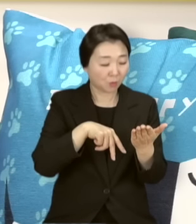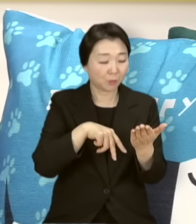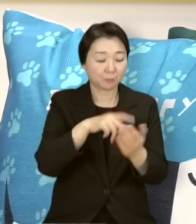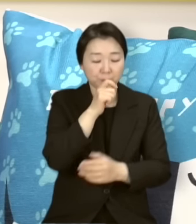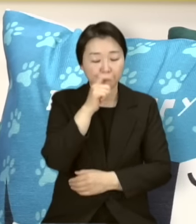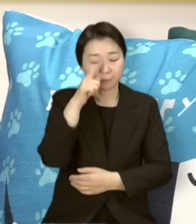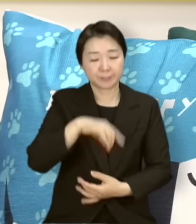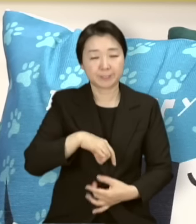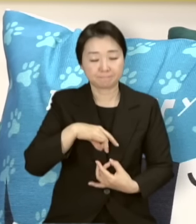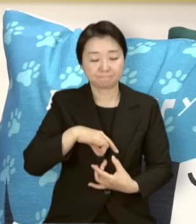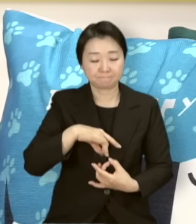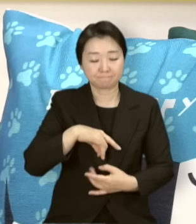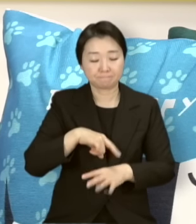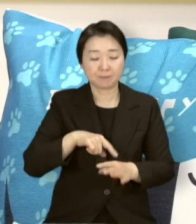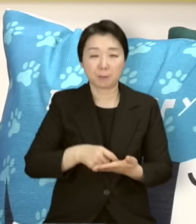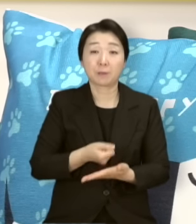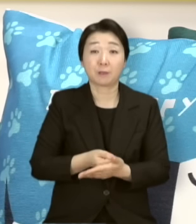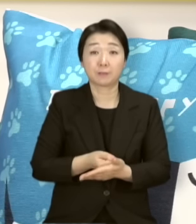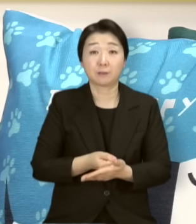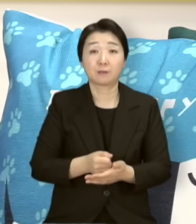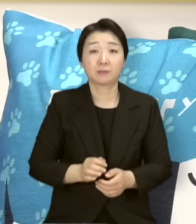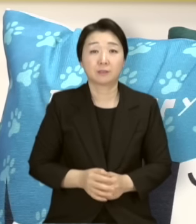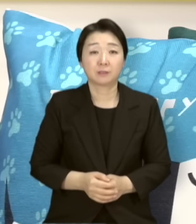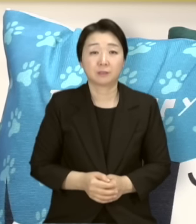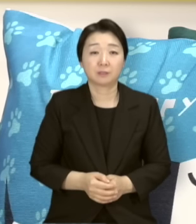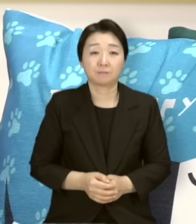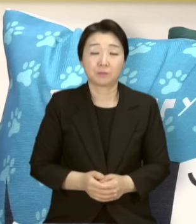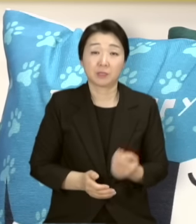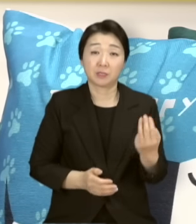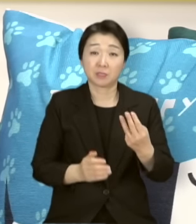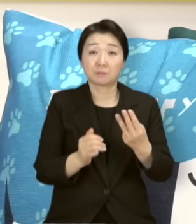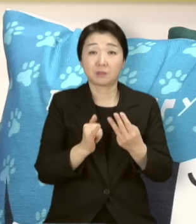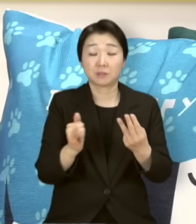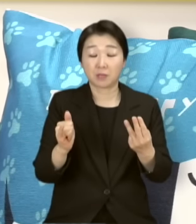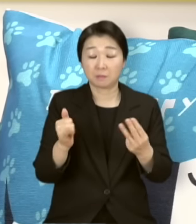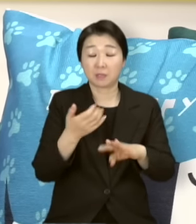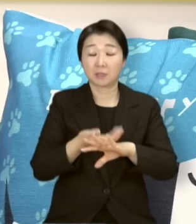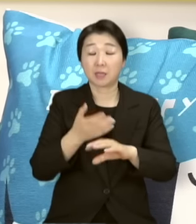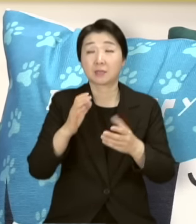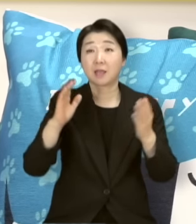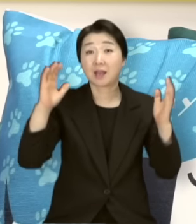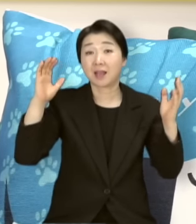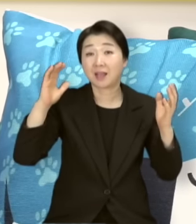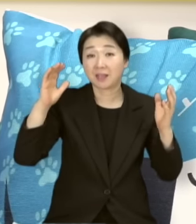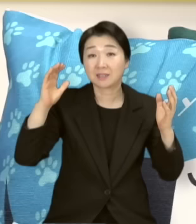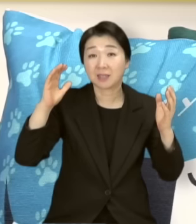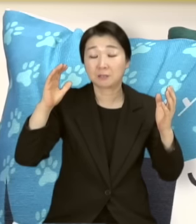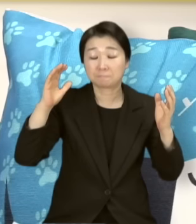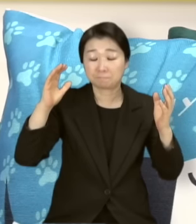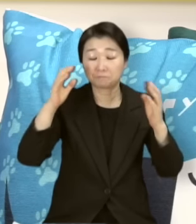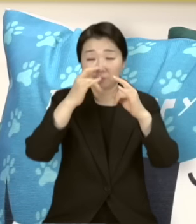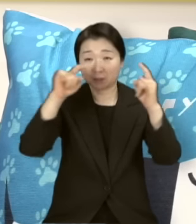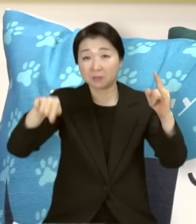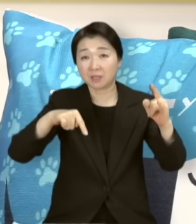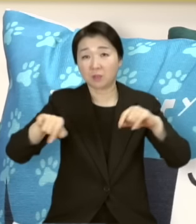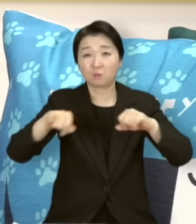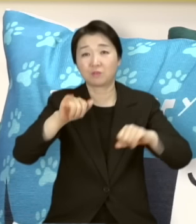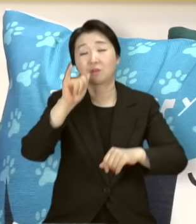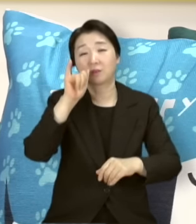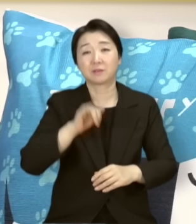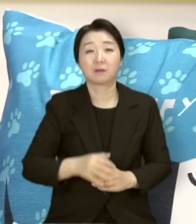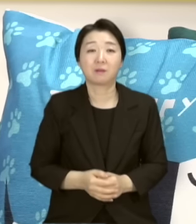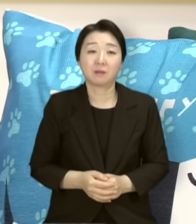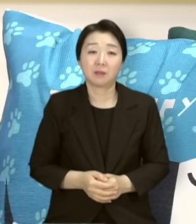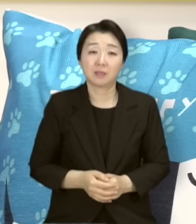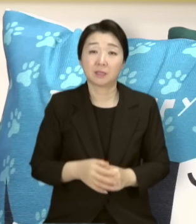이야. 마음속으로 다짐하는데 3천 명의 외국 학생들이 캠퍼스 안에서 움직이고 그런 걸 보면서